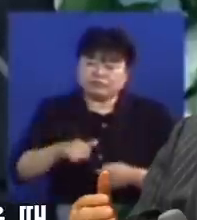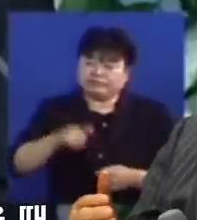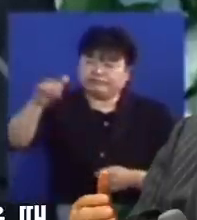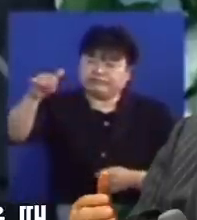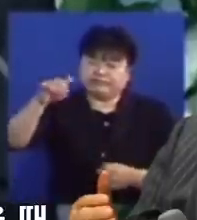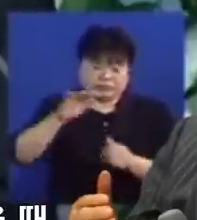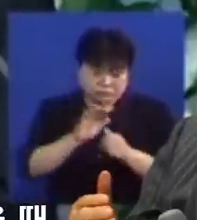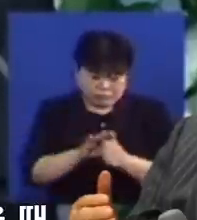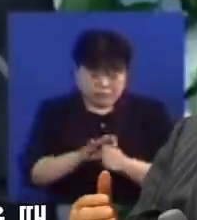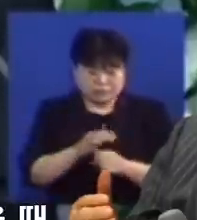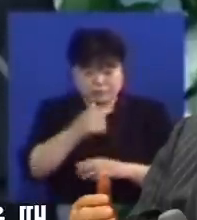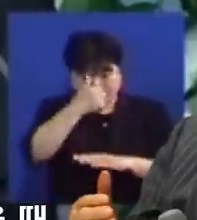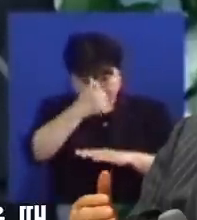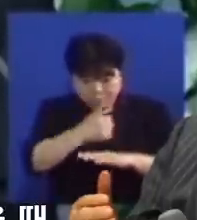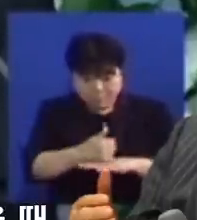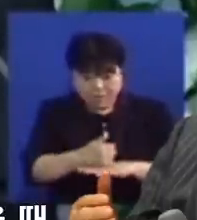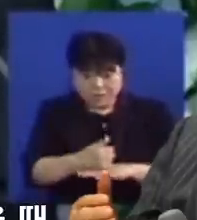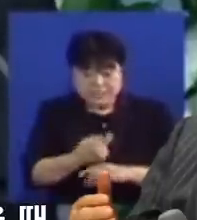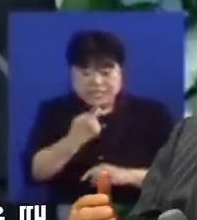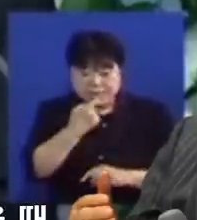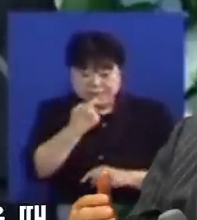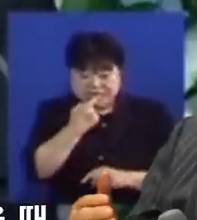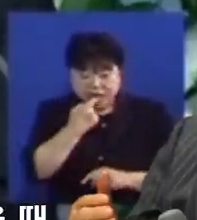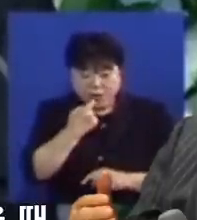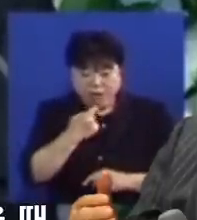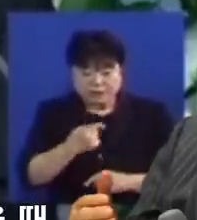건너가서 나중에 백악관